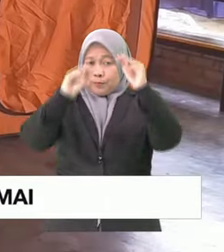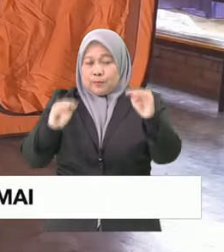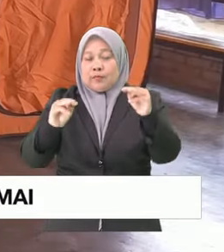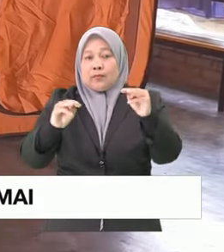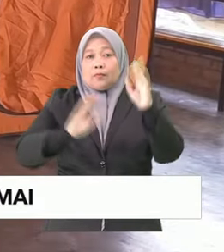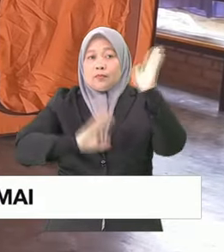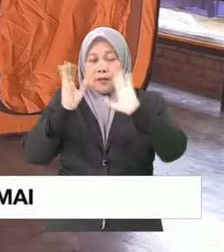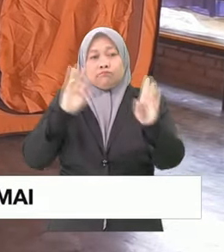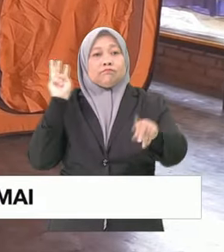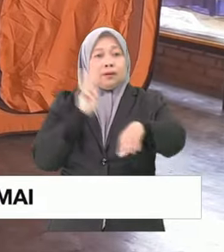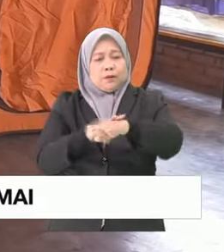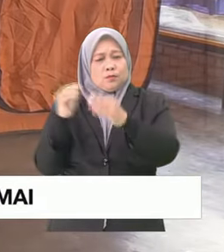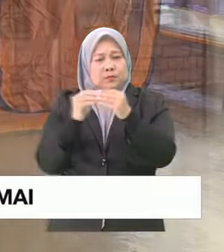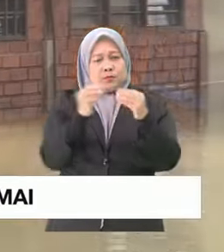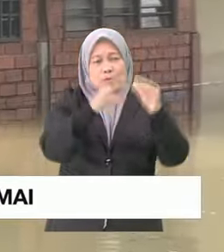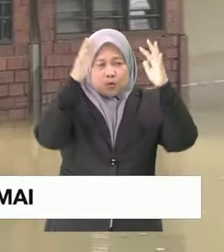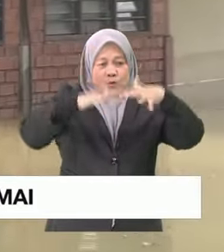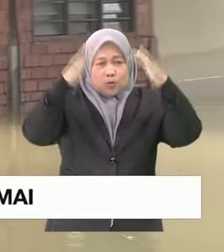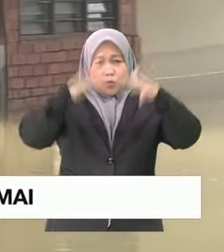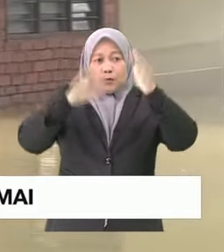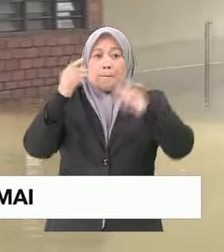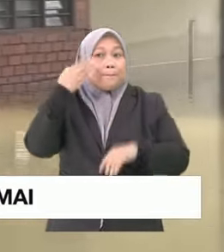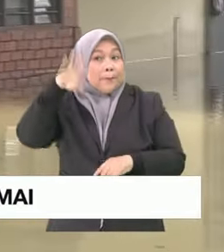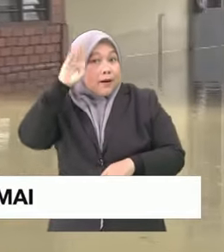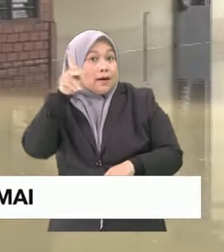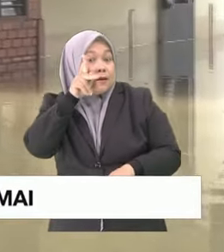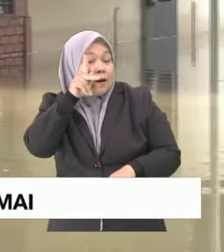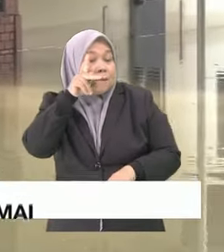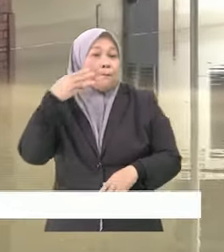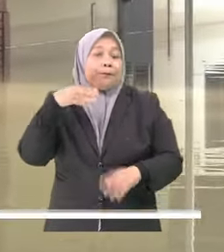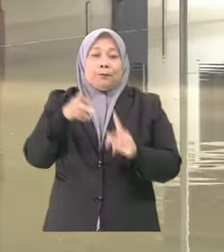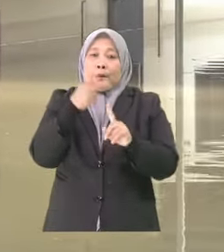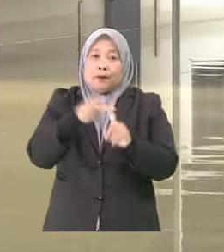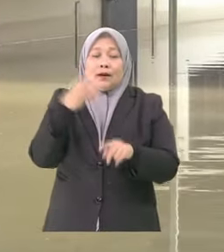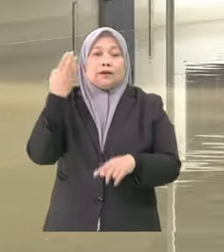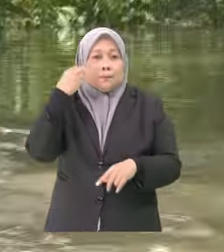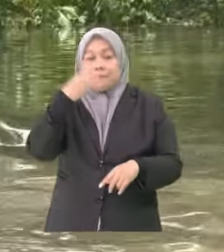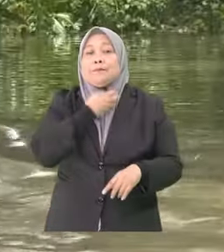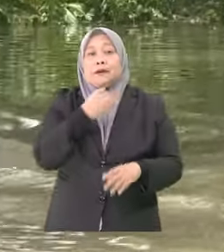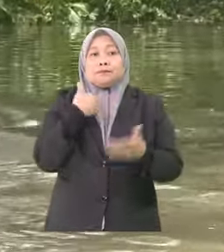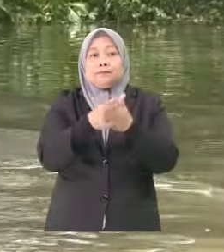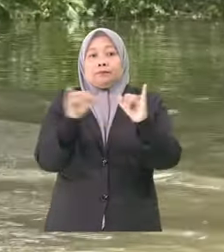Malaysia mengeluarkan amaran hujan berterusan tahap waspada bagi Perlis, Kedah, Pulau Pinang dan Perak yang berkuasa sehingga Khamis.